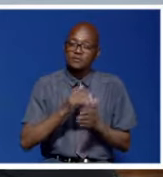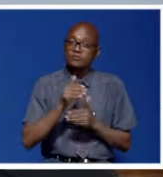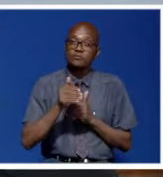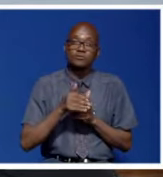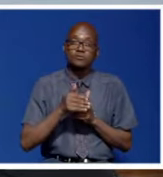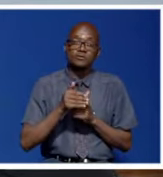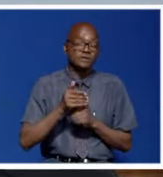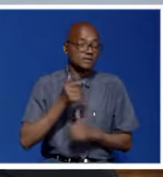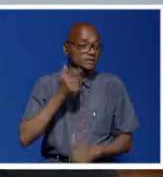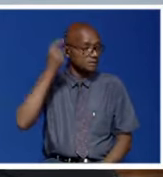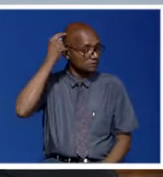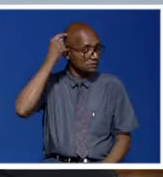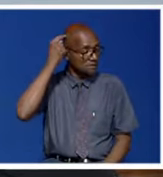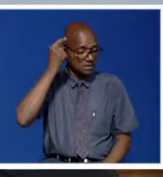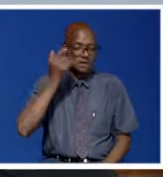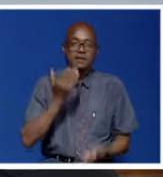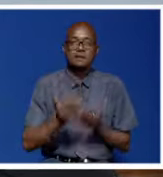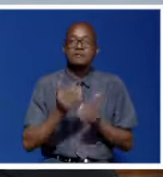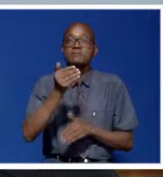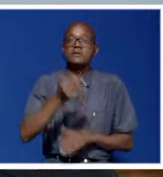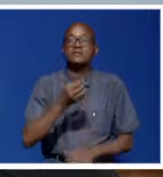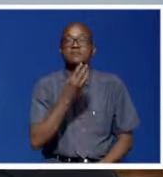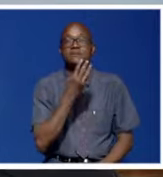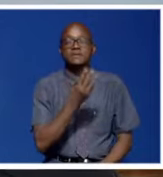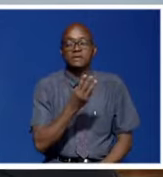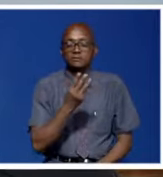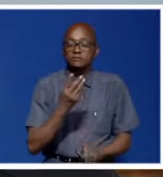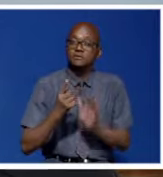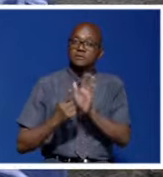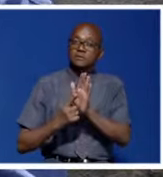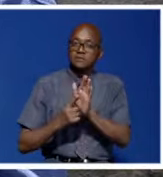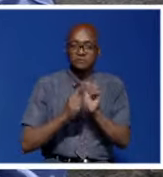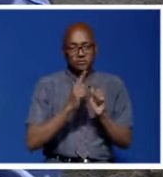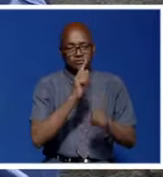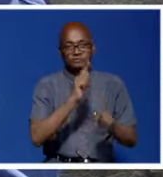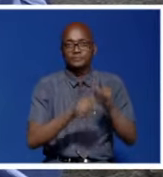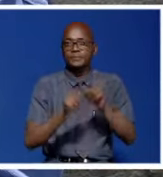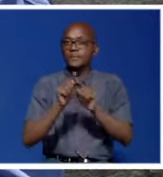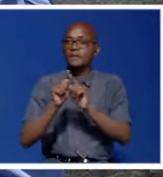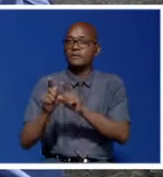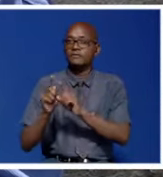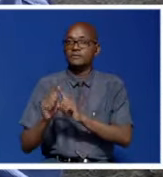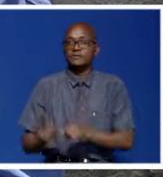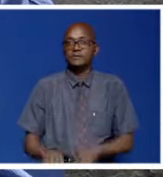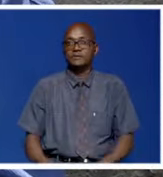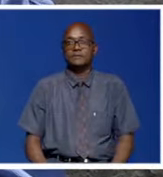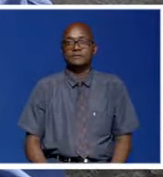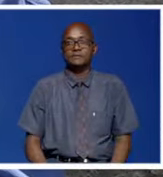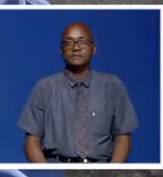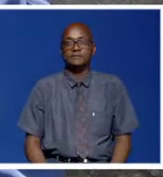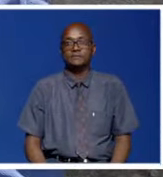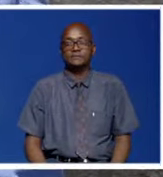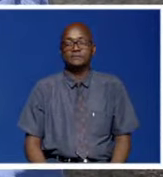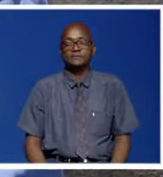kichwani inaweza kachukua miezi mitatu, miezi sita, wanatofautiana. Moi walisema nirudi,